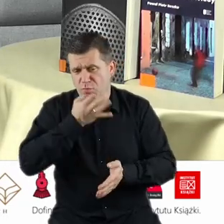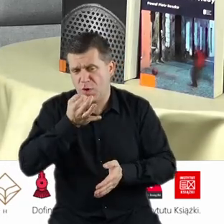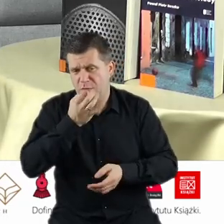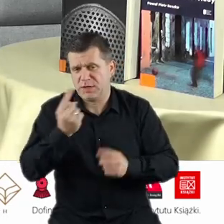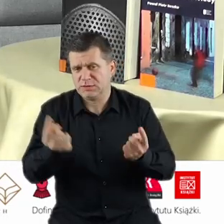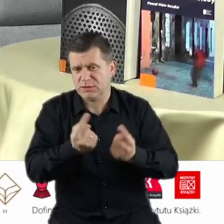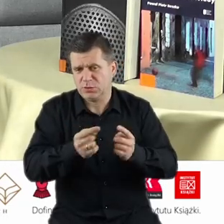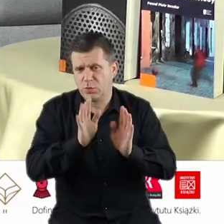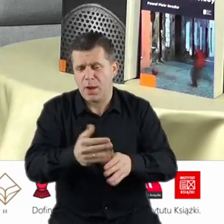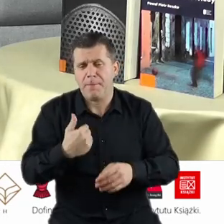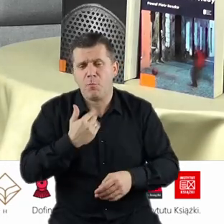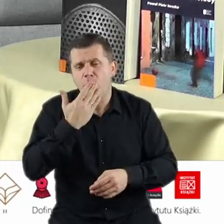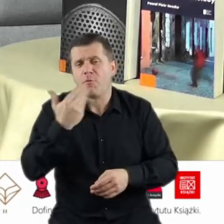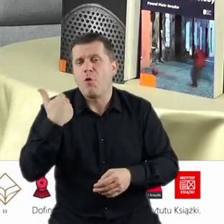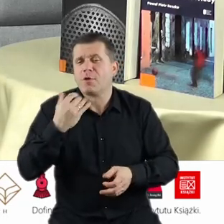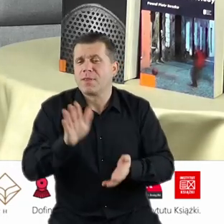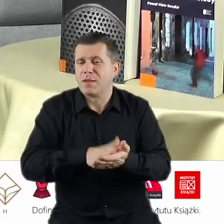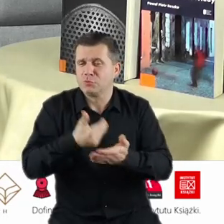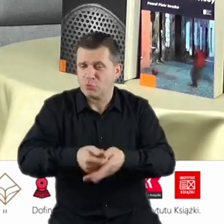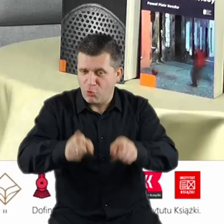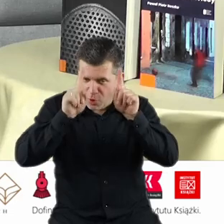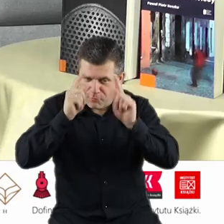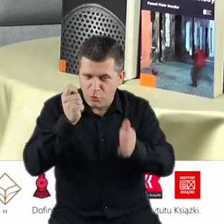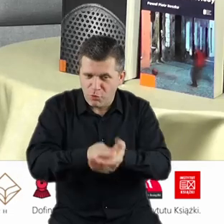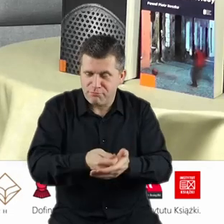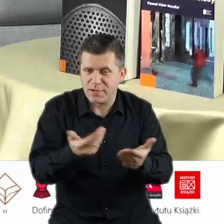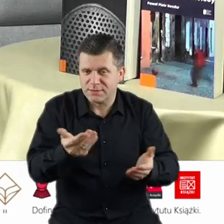sytuację. Mówiłem już o tej krowie, ale